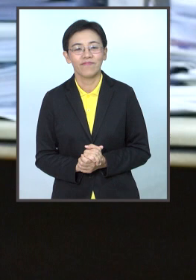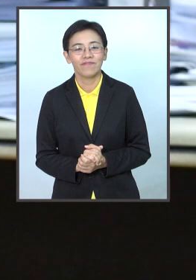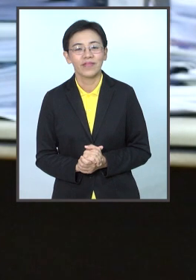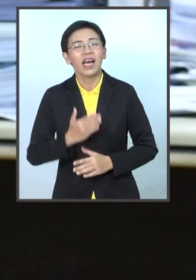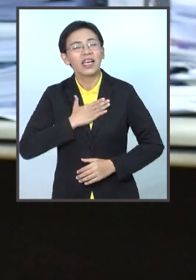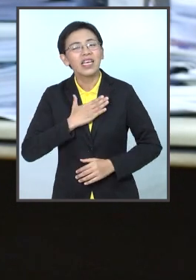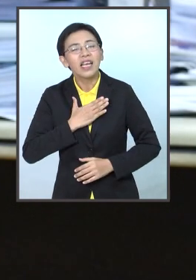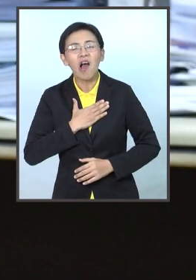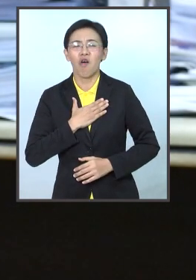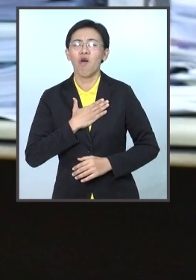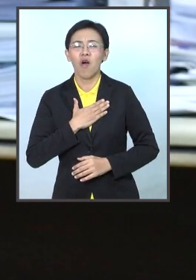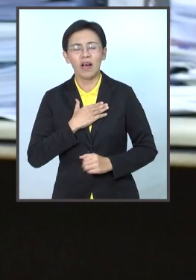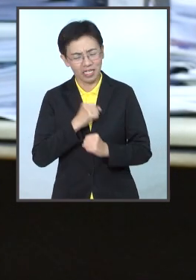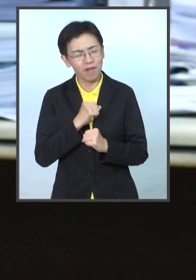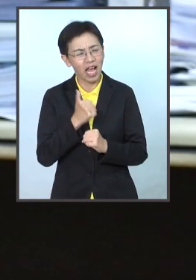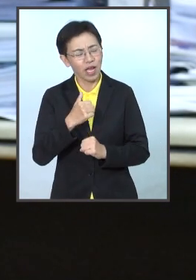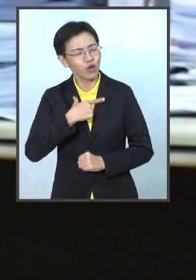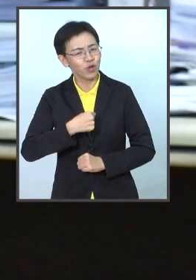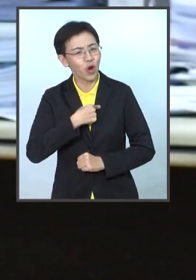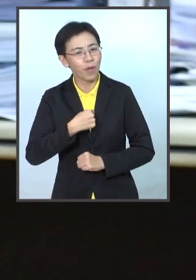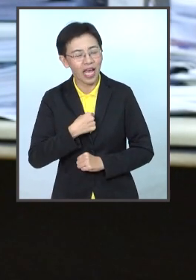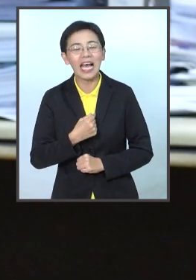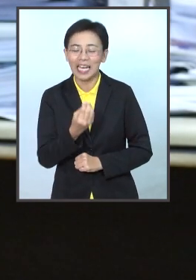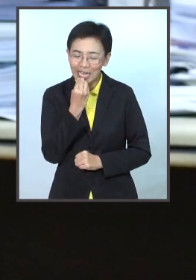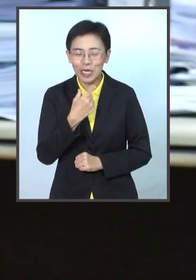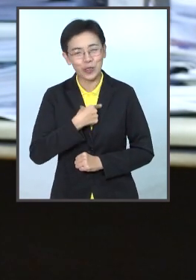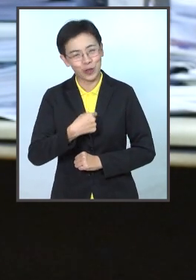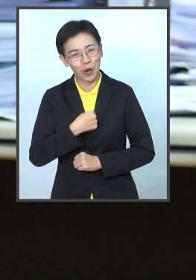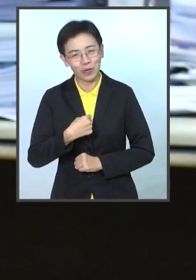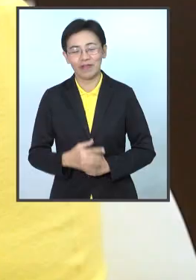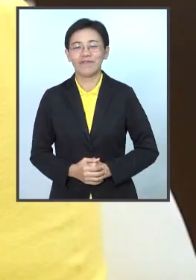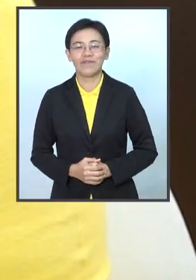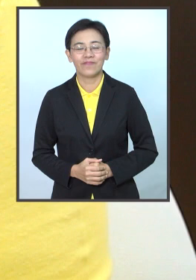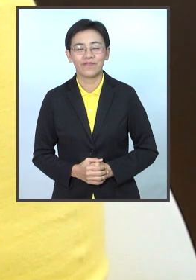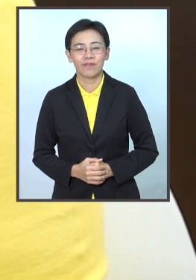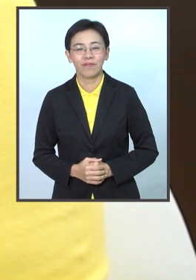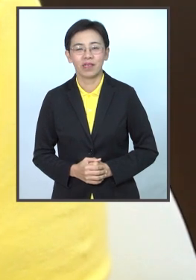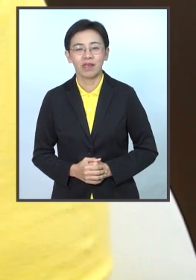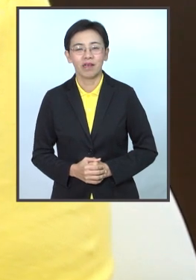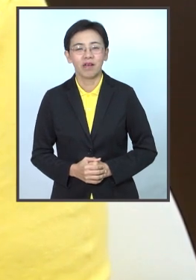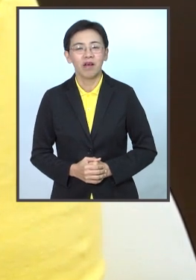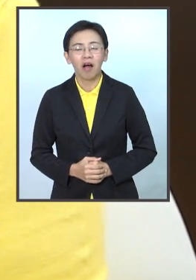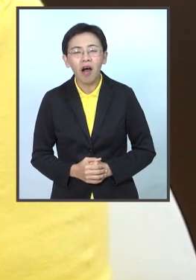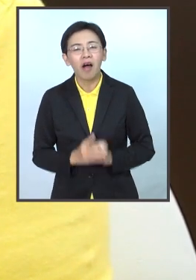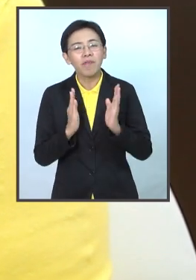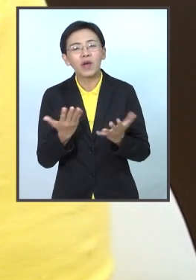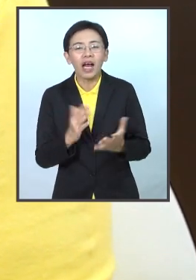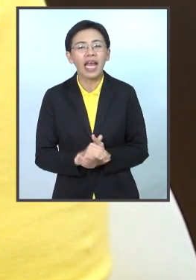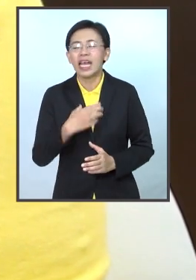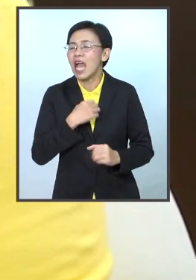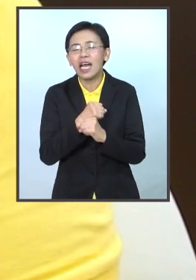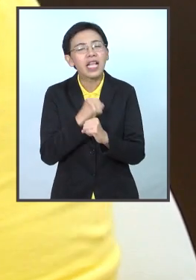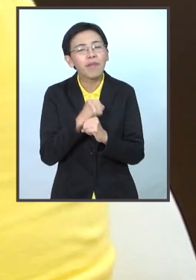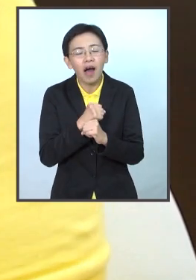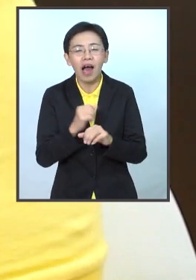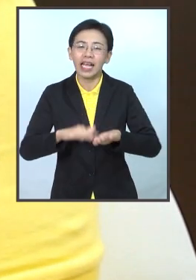เรามาแนวนี้เราน่าจะทำได้เพราะเราชอบทานด้วยลูกค้าเหรอคะทุกแนวเลยพี่อยากทำให้ทุก